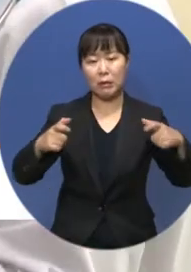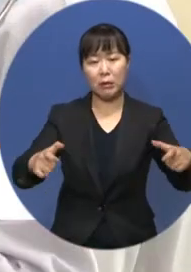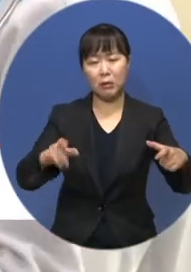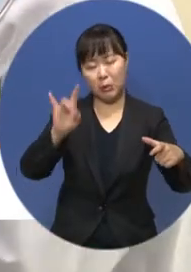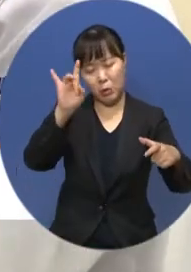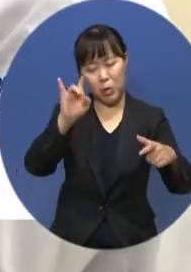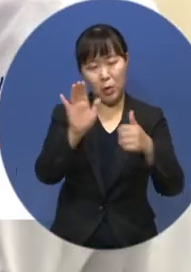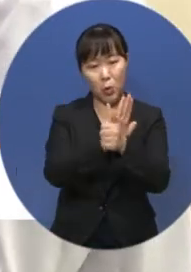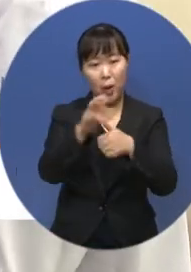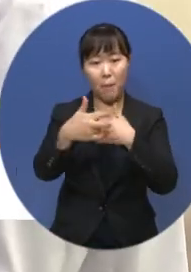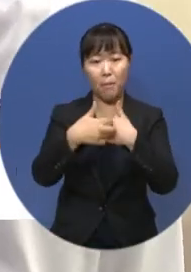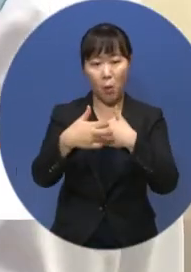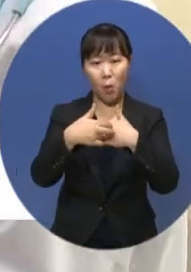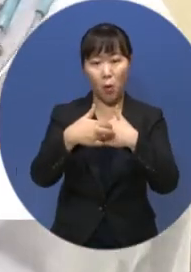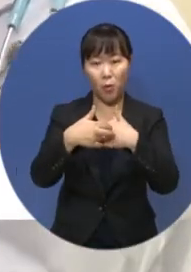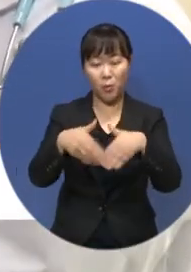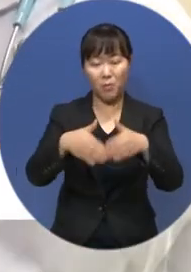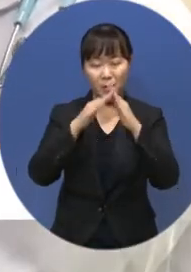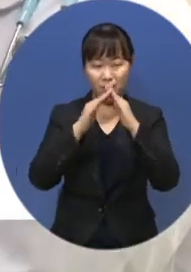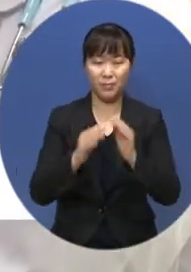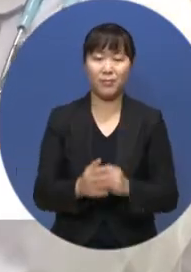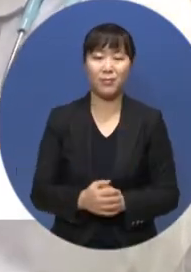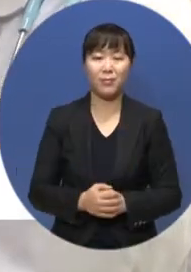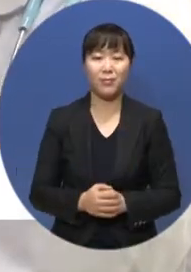유일한 요양병원이 됐습니다.